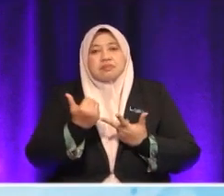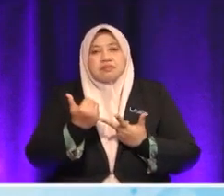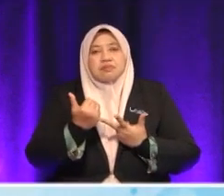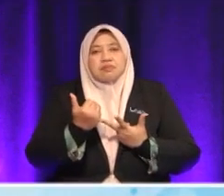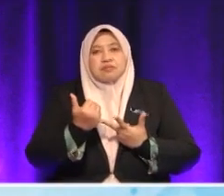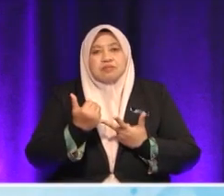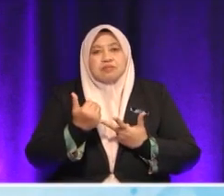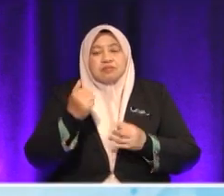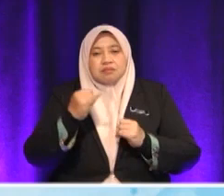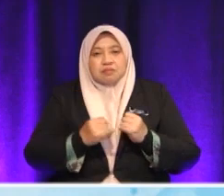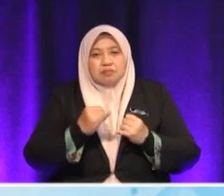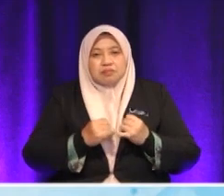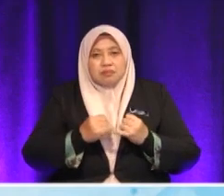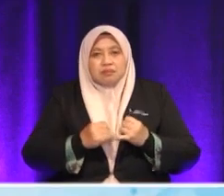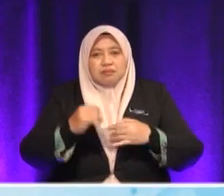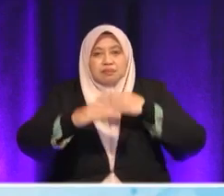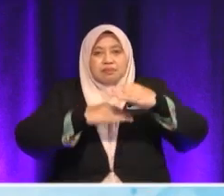yang terakhir